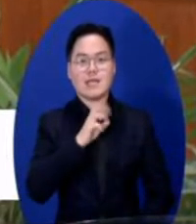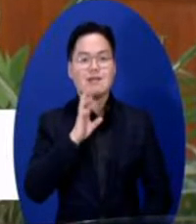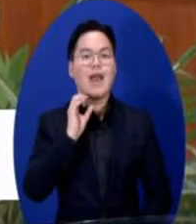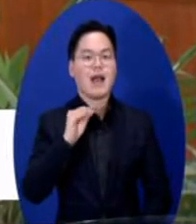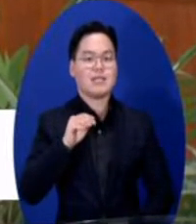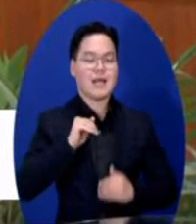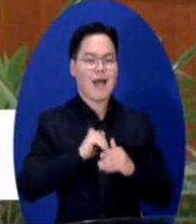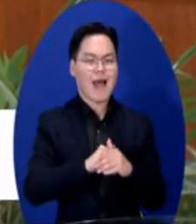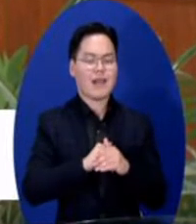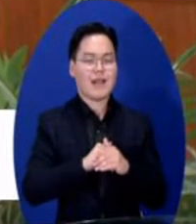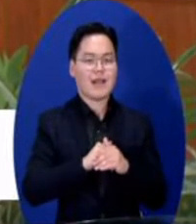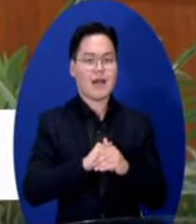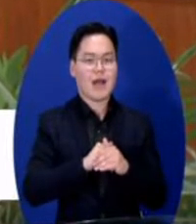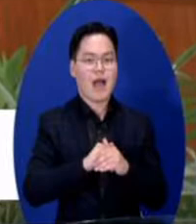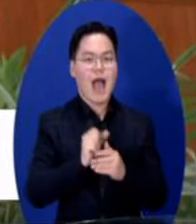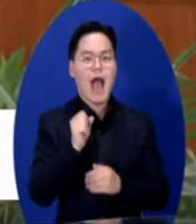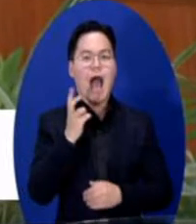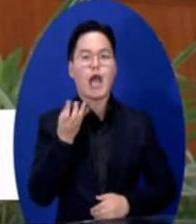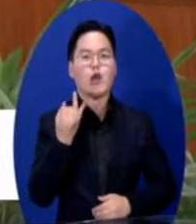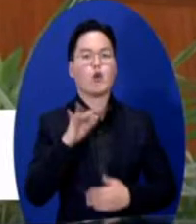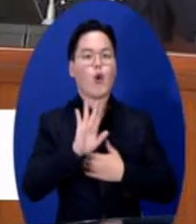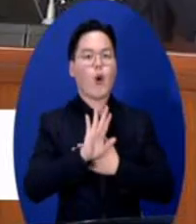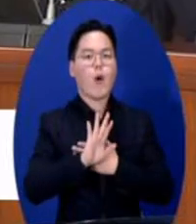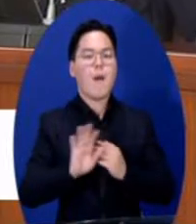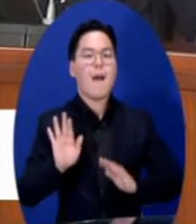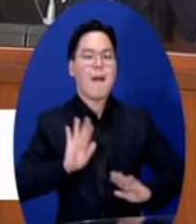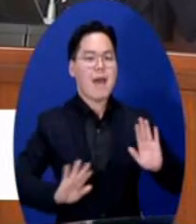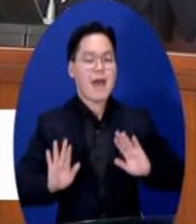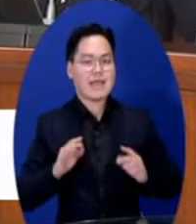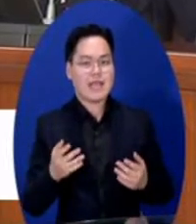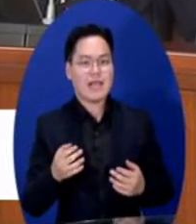хамгаалах хадгалах чиг үүр өгөхий аюулгүй байдлын төвийг